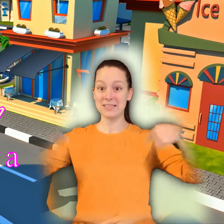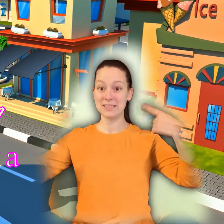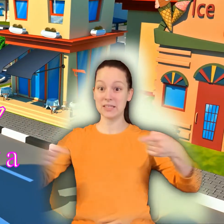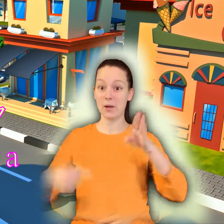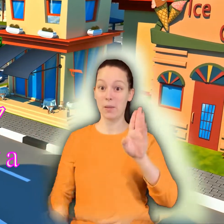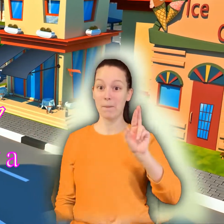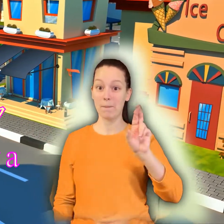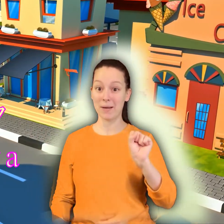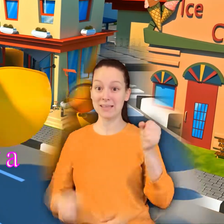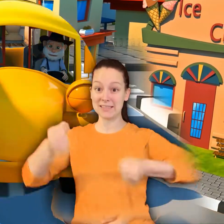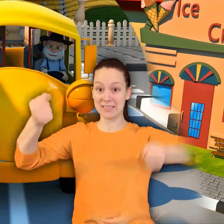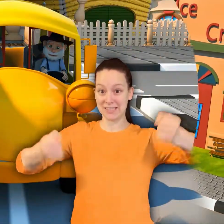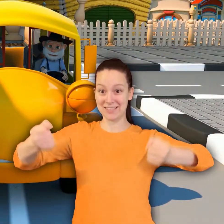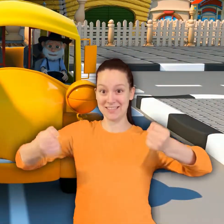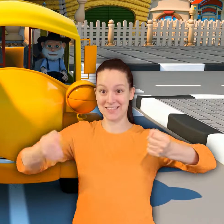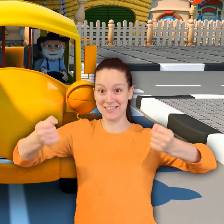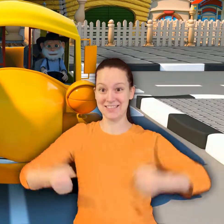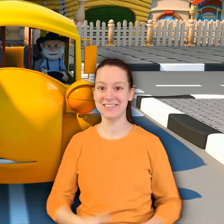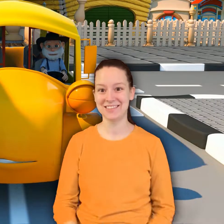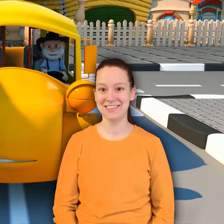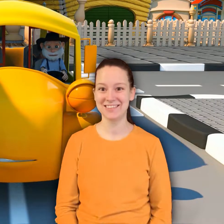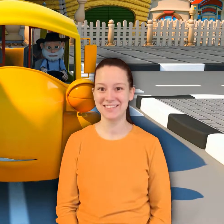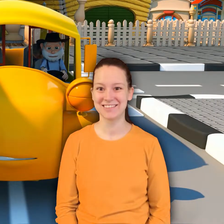バスのタイヤ。